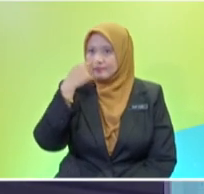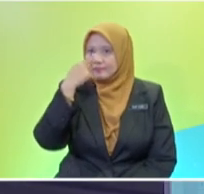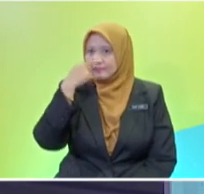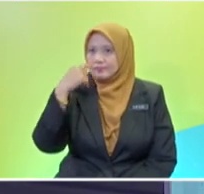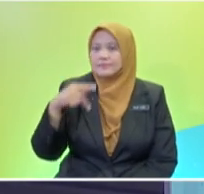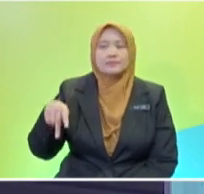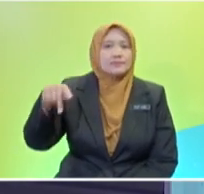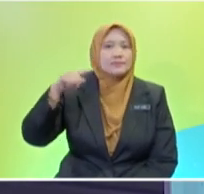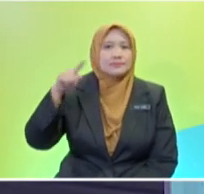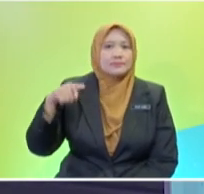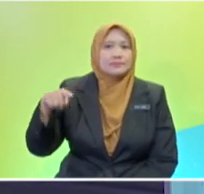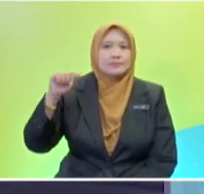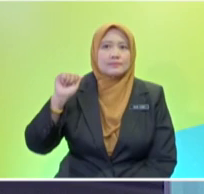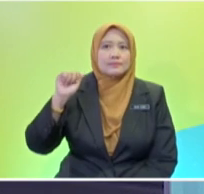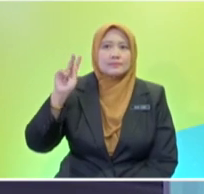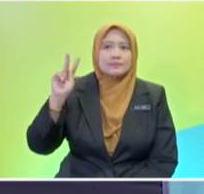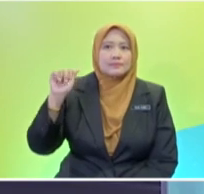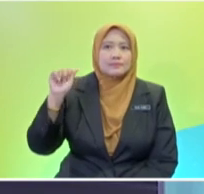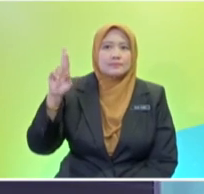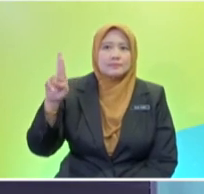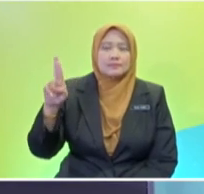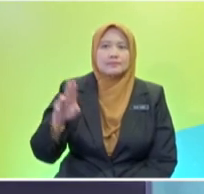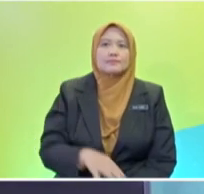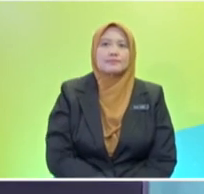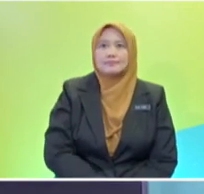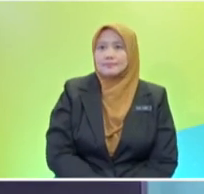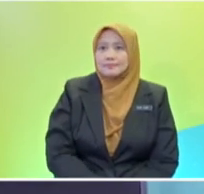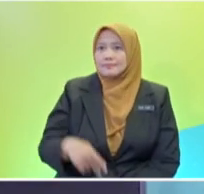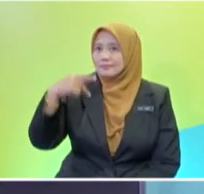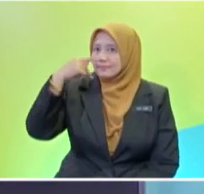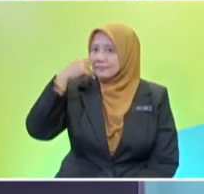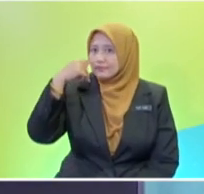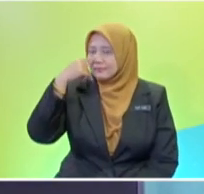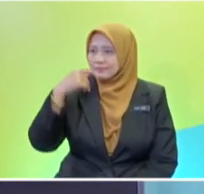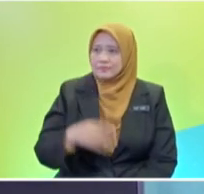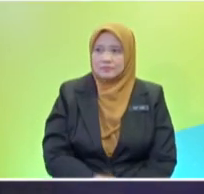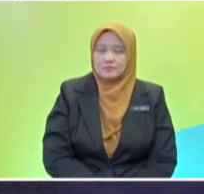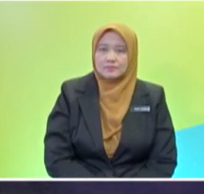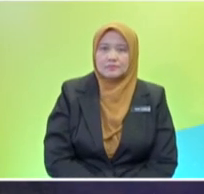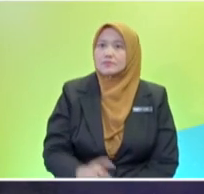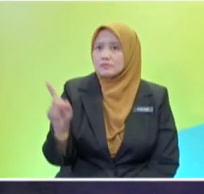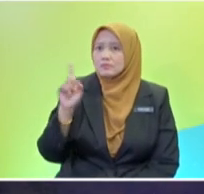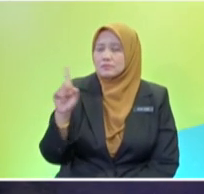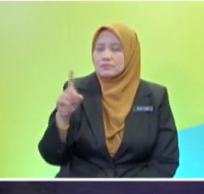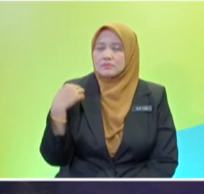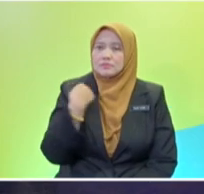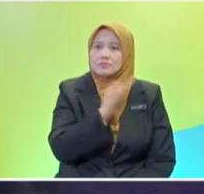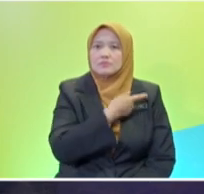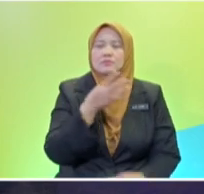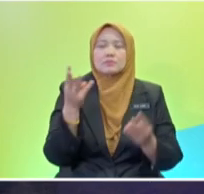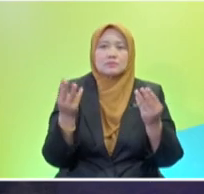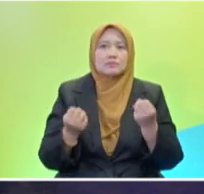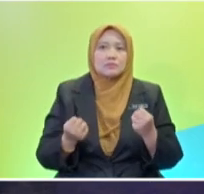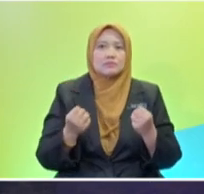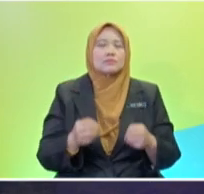di bagianlah kemaluan lelaki itu untuk tunjukkan di kawasan mana kita nak label kan di kawasan mana